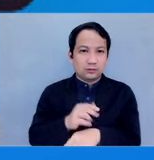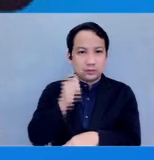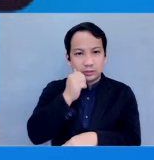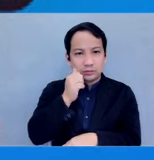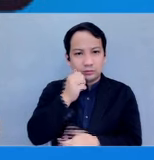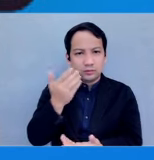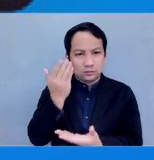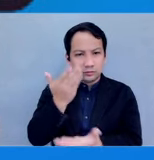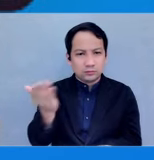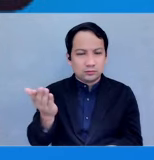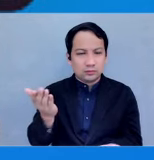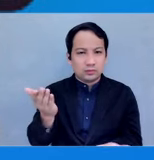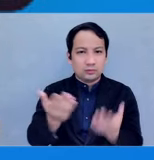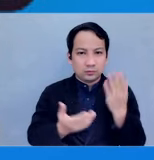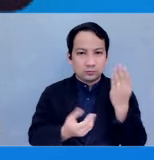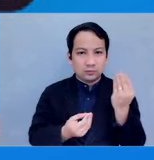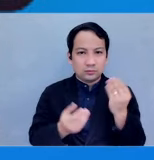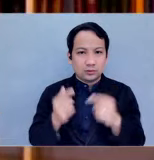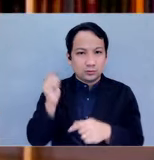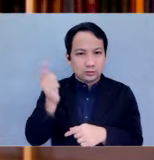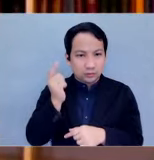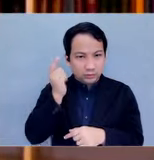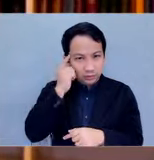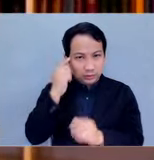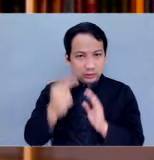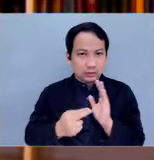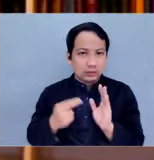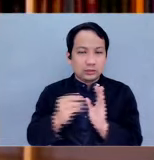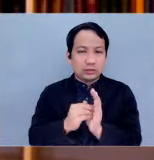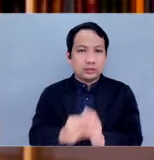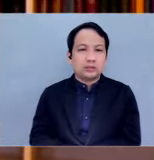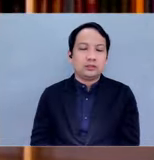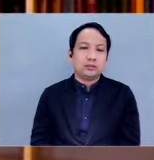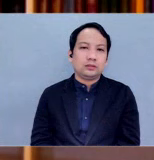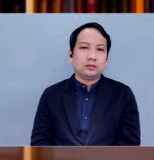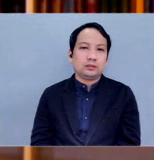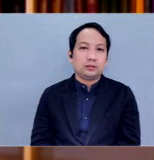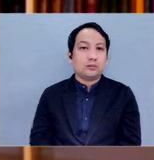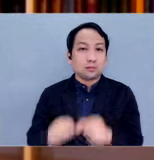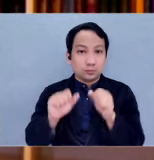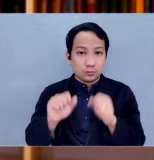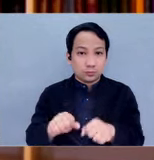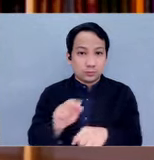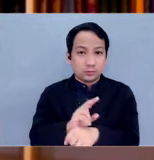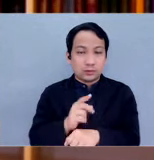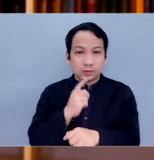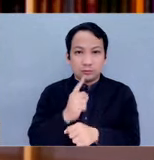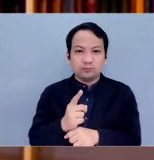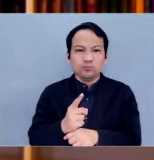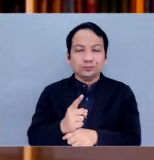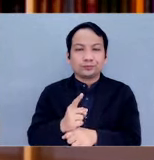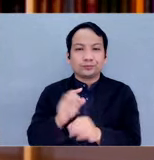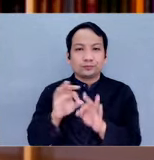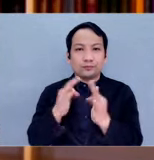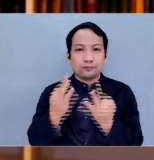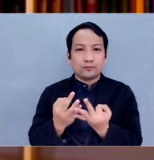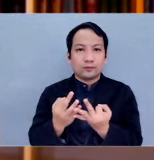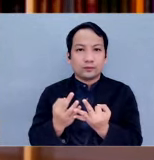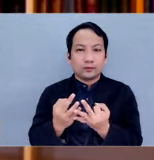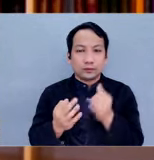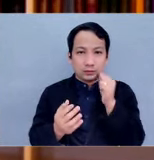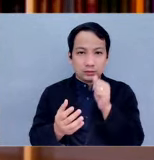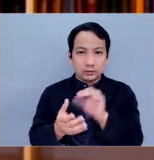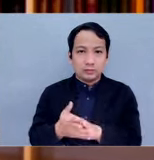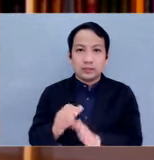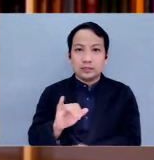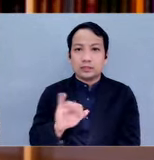rin bang i-update lahat ng government records ko? Maaaring gamitin ng isang babae ang kanyang apelyido sa pagkadalaga kahit na